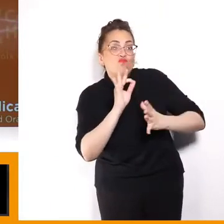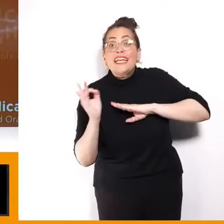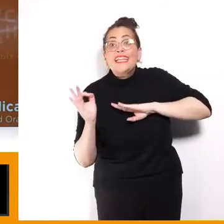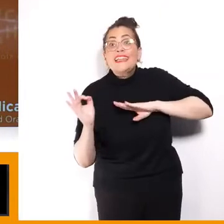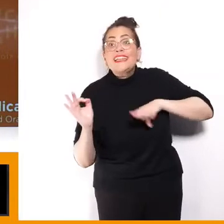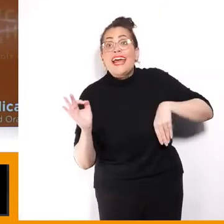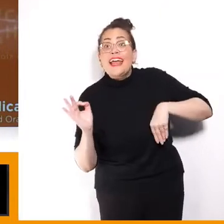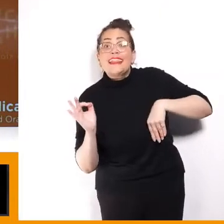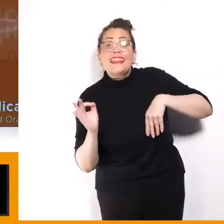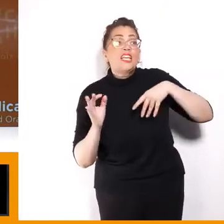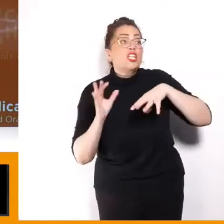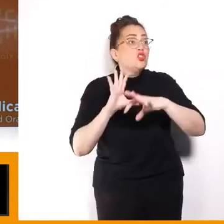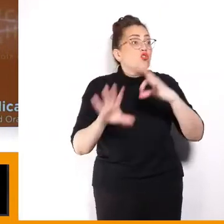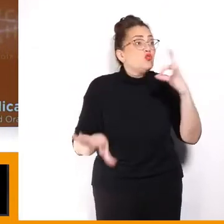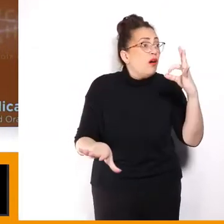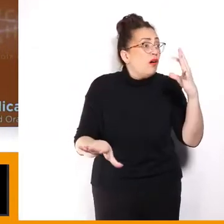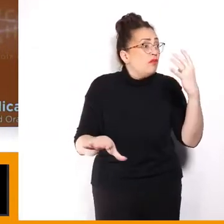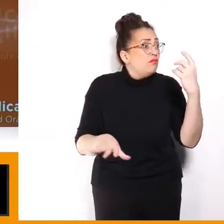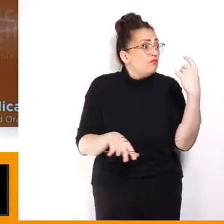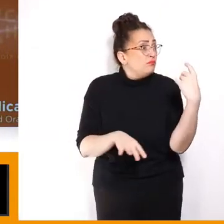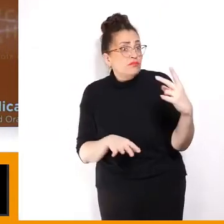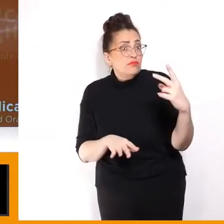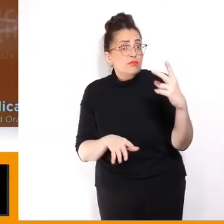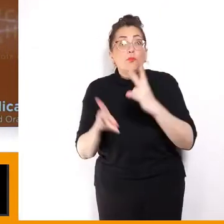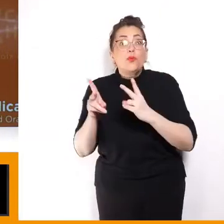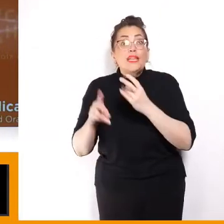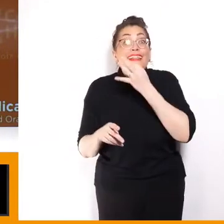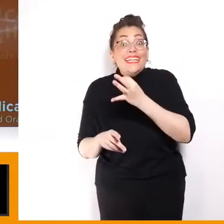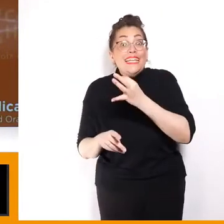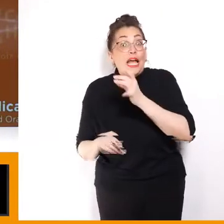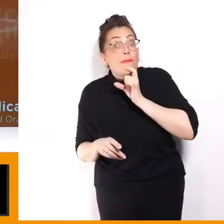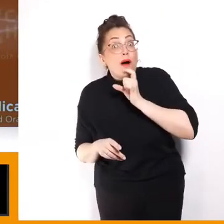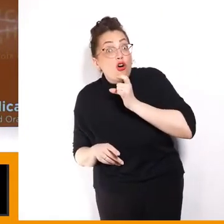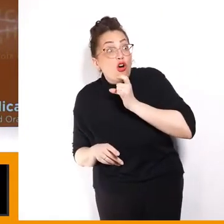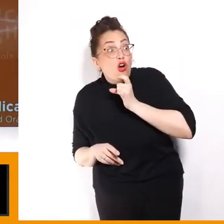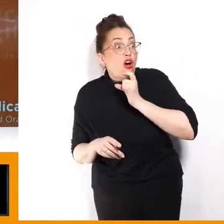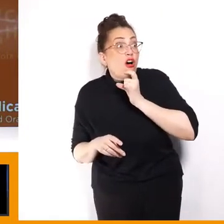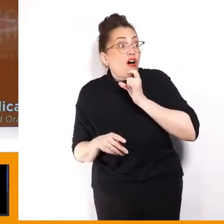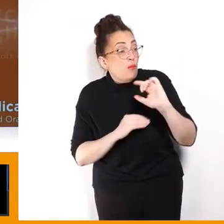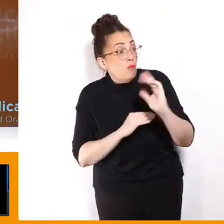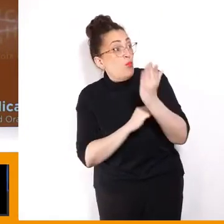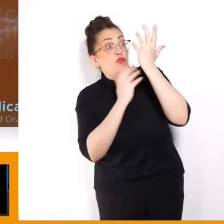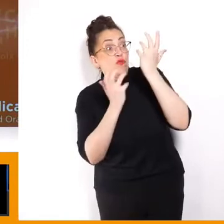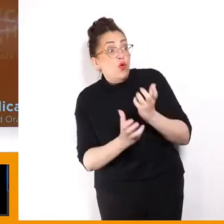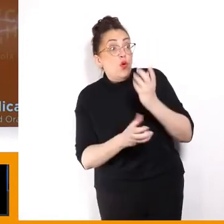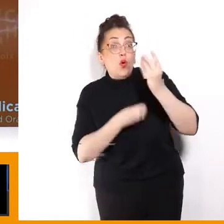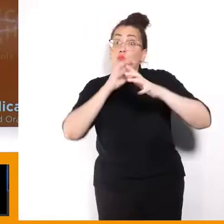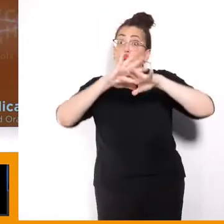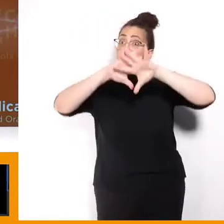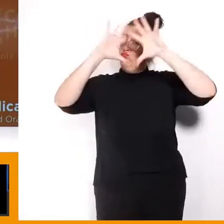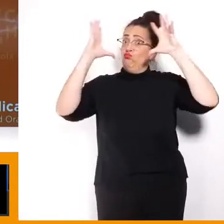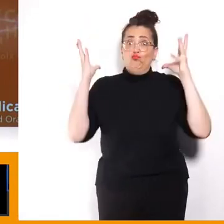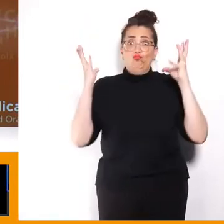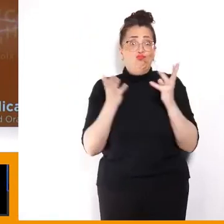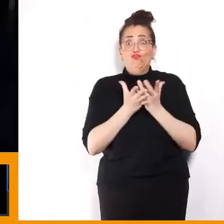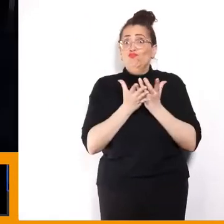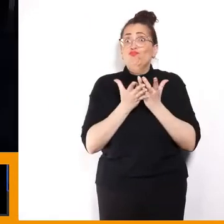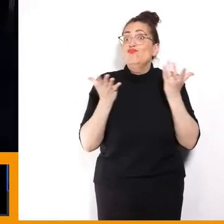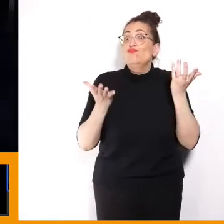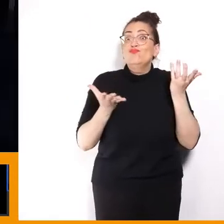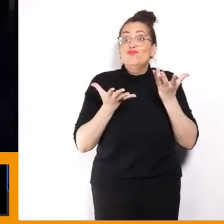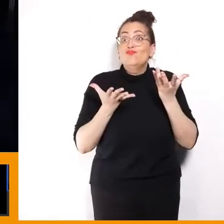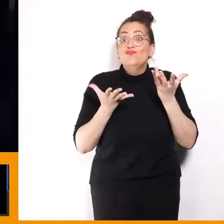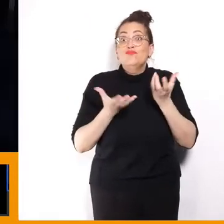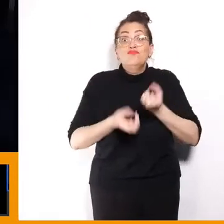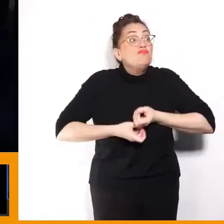soit sur une mesure qu'on n'a pas évoquée, que vous aimeriez mettre en avant dans le programme ou de manière générale sur le